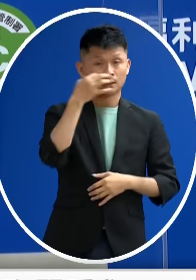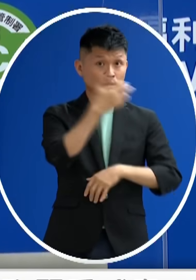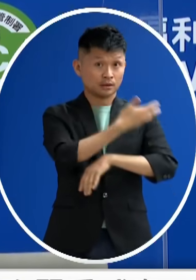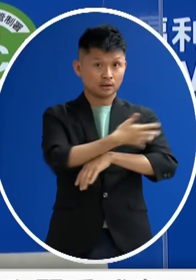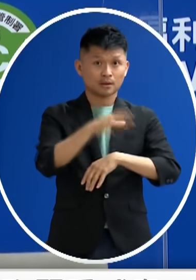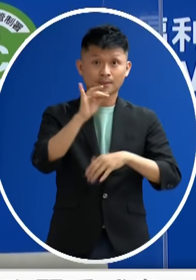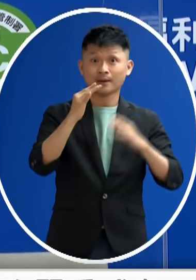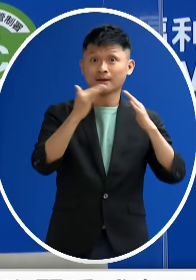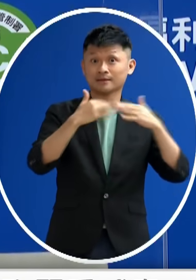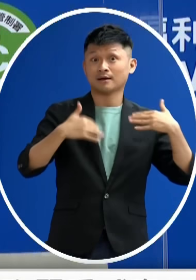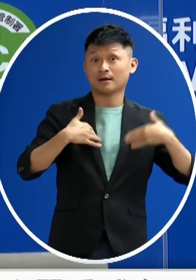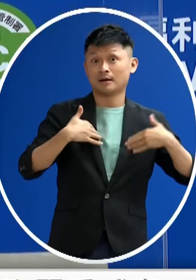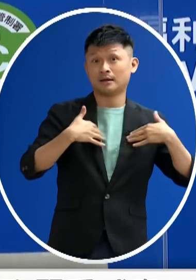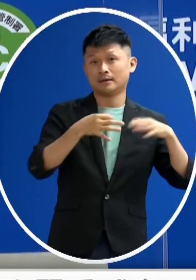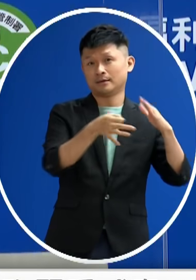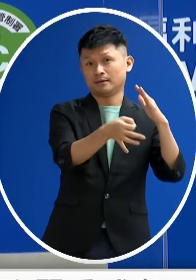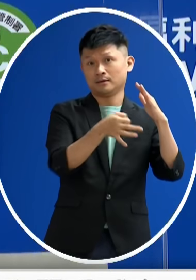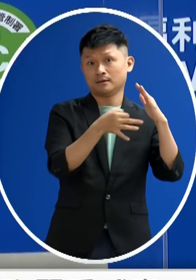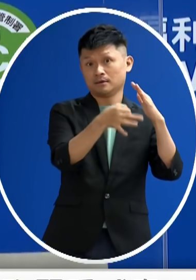乐哈。